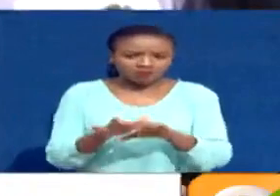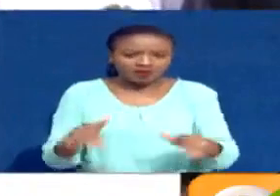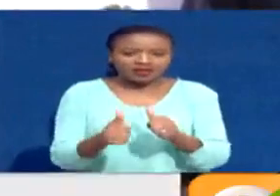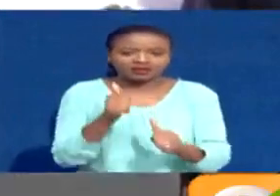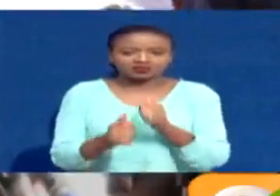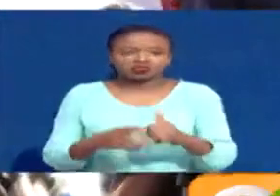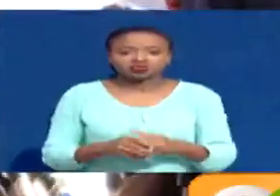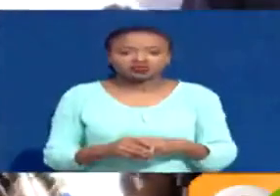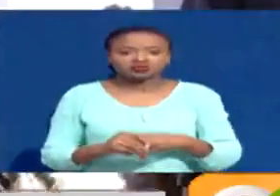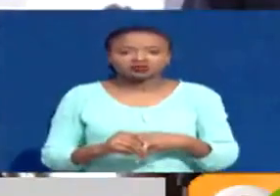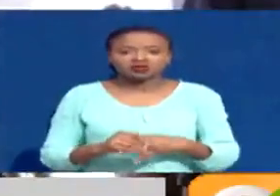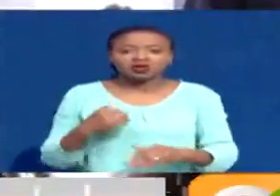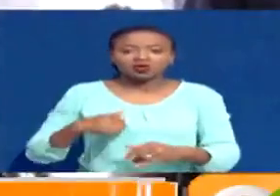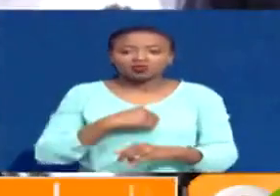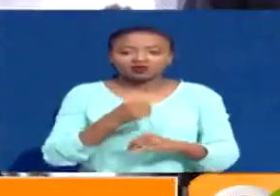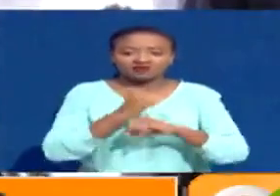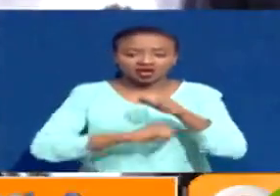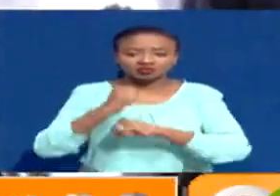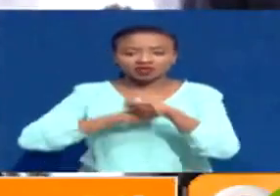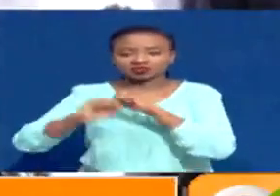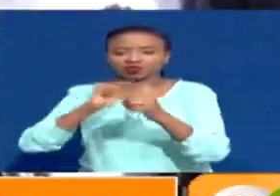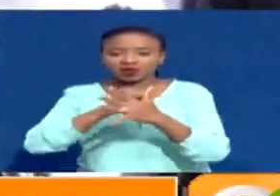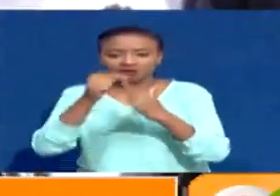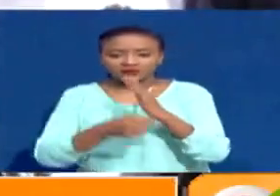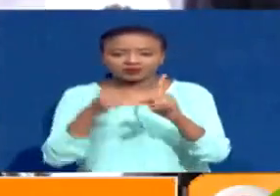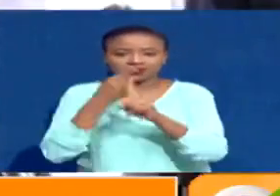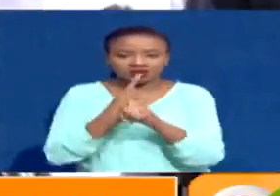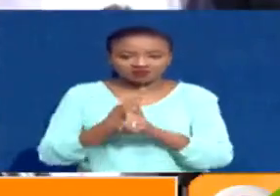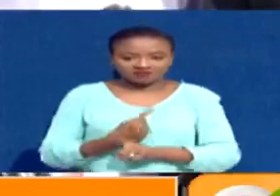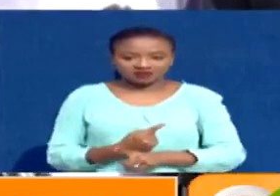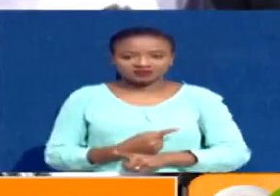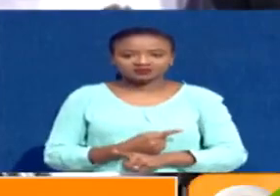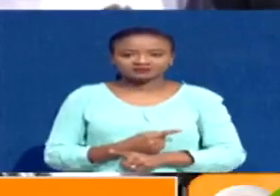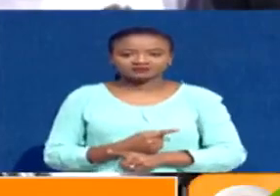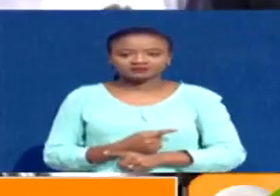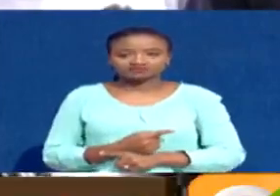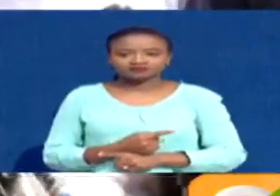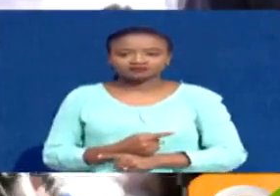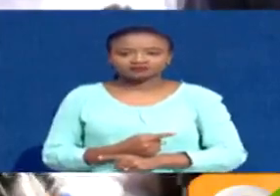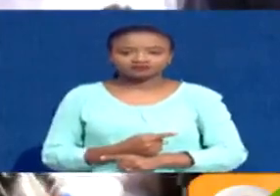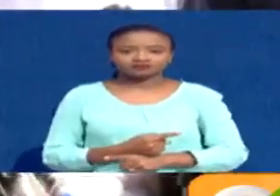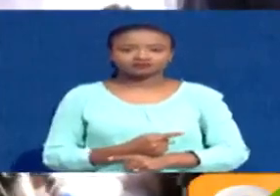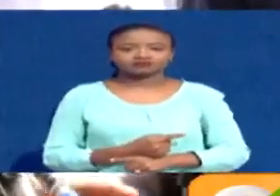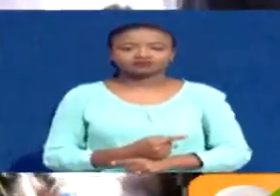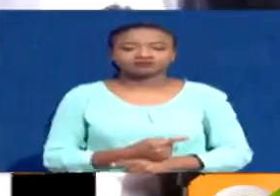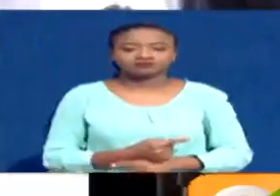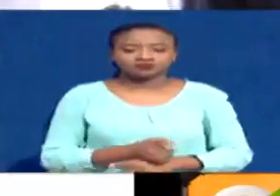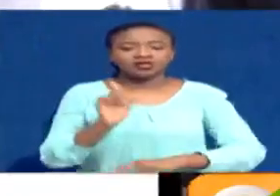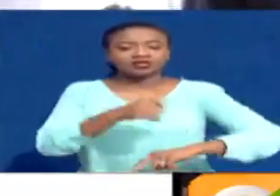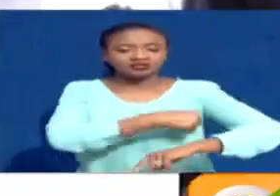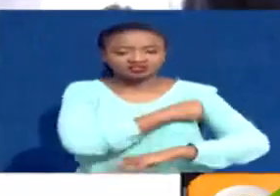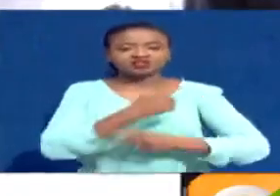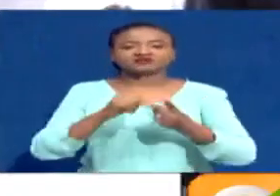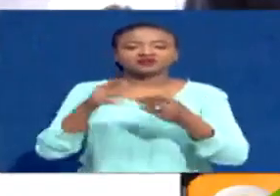taken several actions. Effective immediately, we are going to staff up all the administrative units in this place. The chiefs, assistant chiefs,